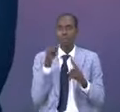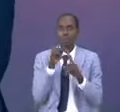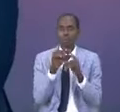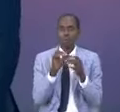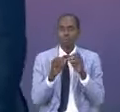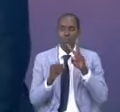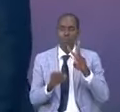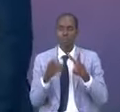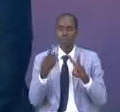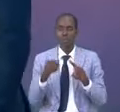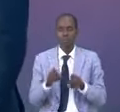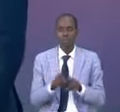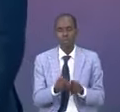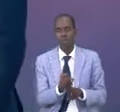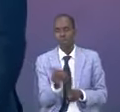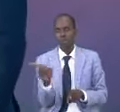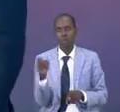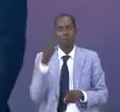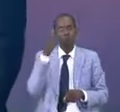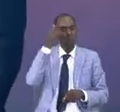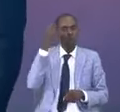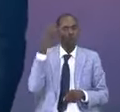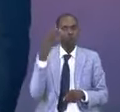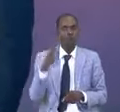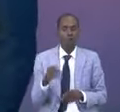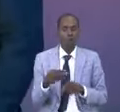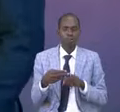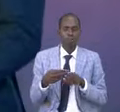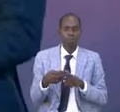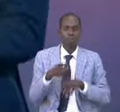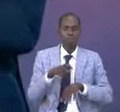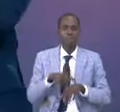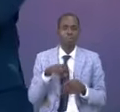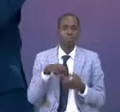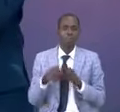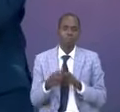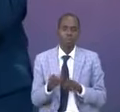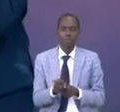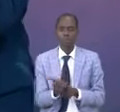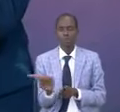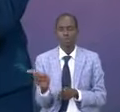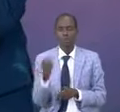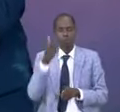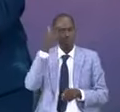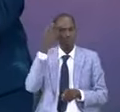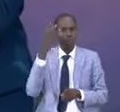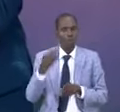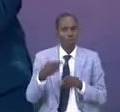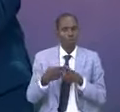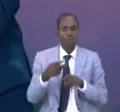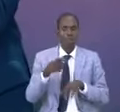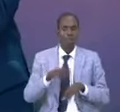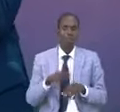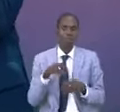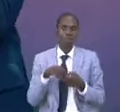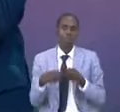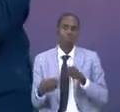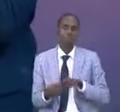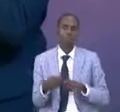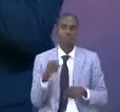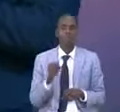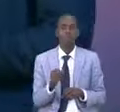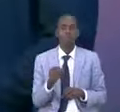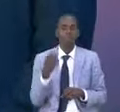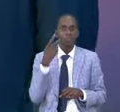à cause des problèmes temporels la déviation à cause des problèmes temporaires en premier